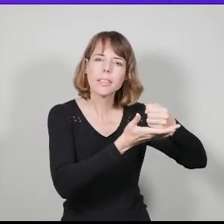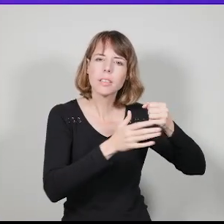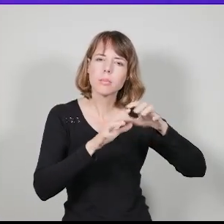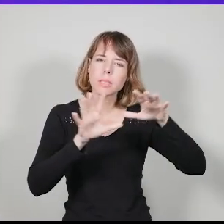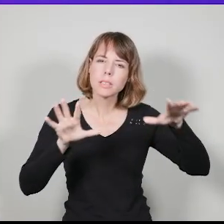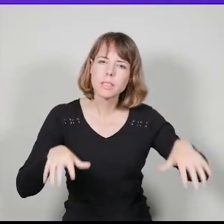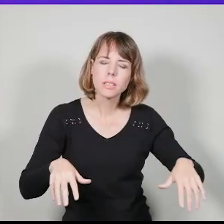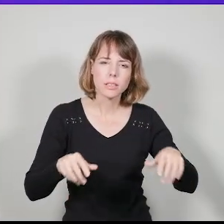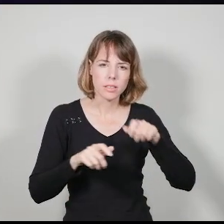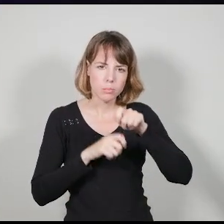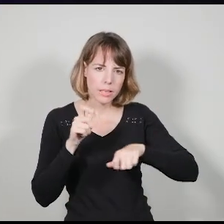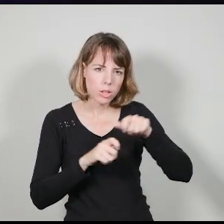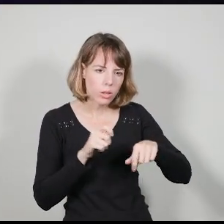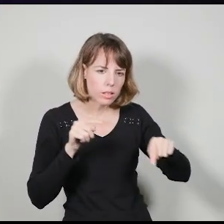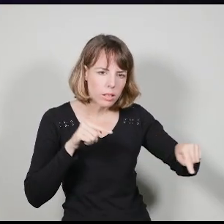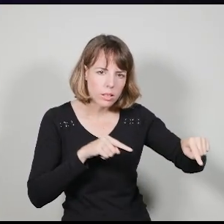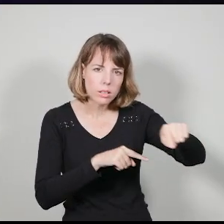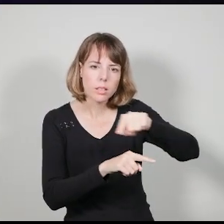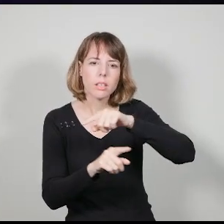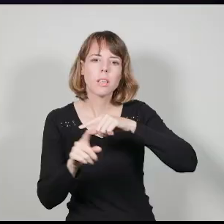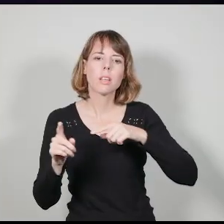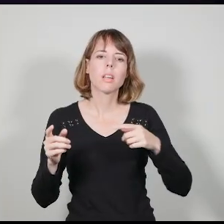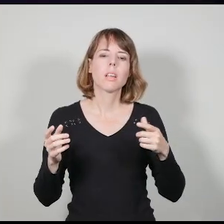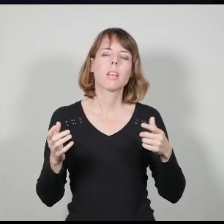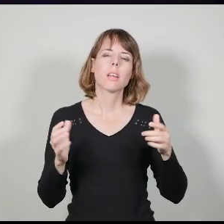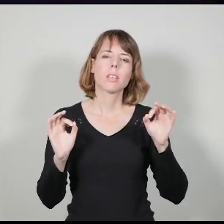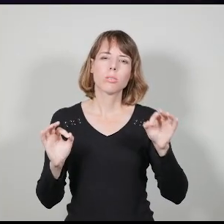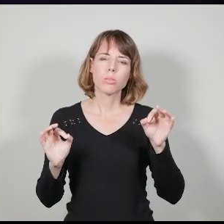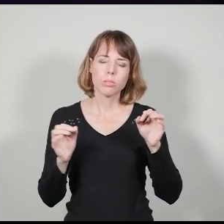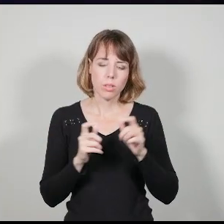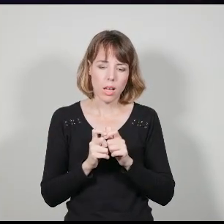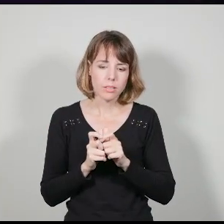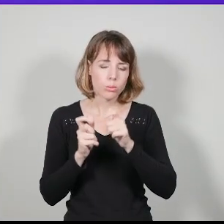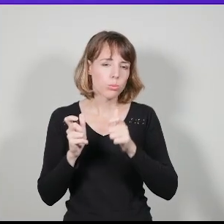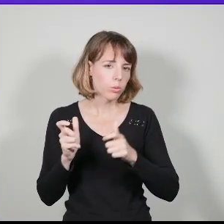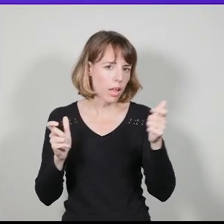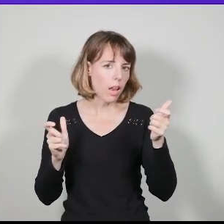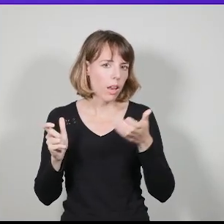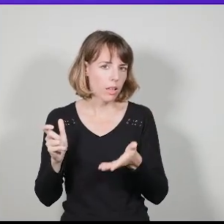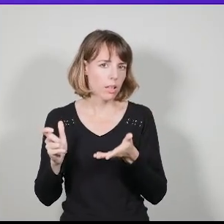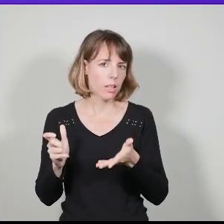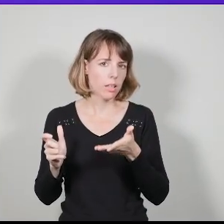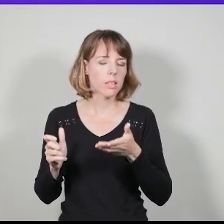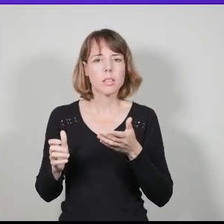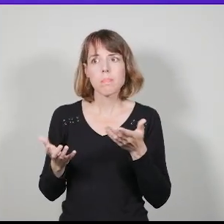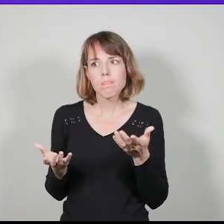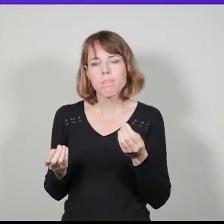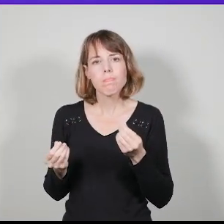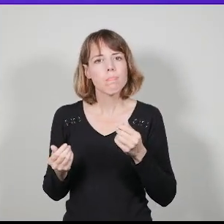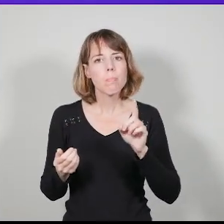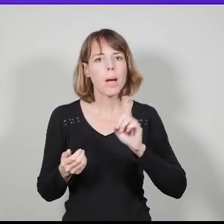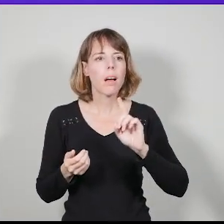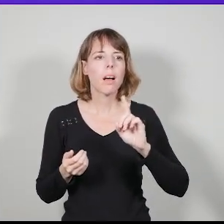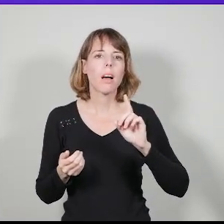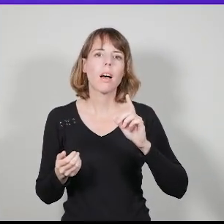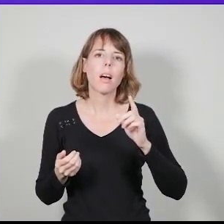qui, autour d'elles, elles vont voir. Et on se rendait compte que les institutionnels, entre guillemets, ce n'étaient pas forcément ceux vers qui... Ce n'étaient pas